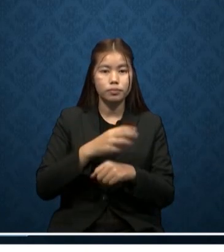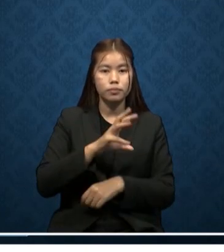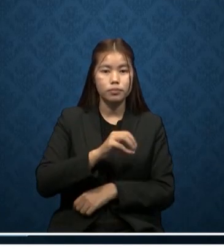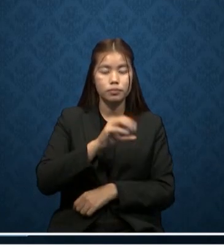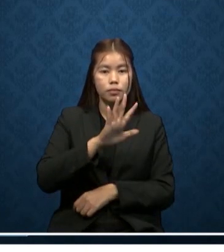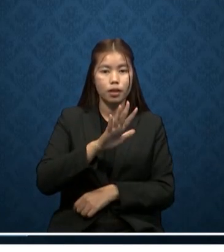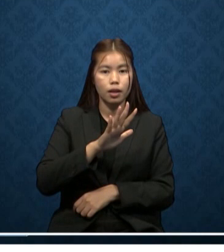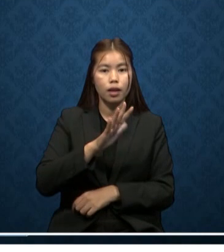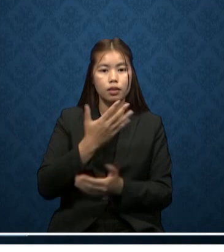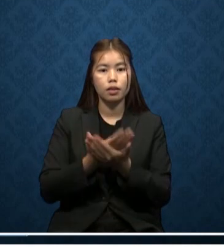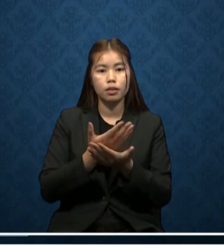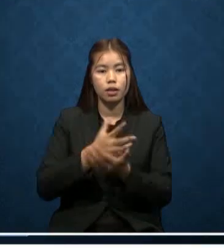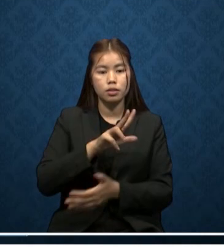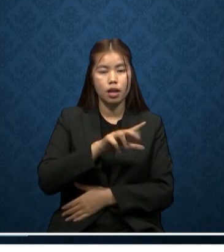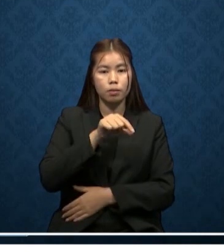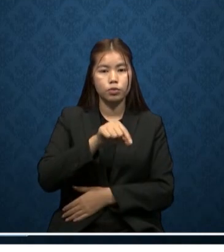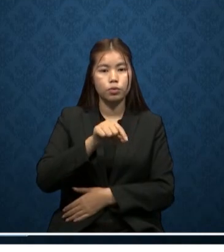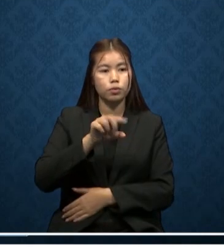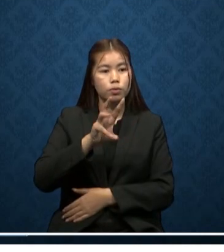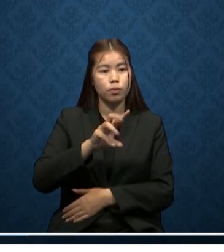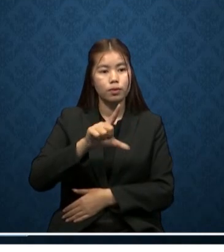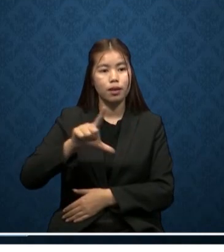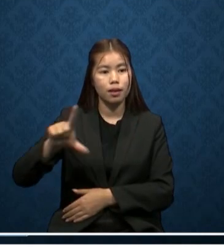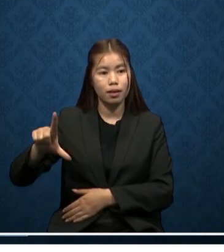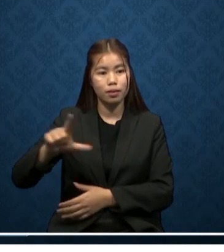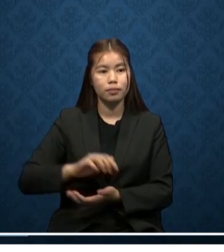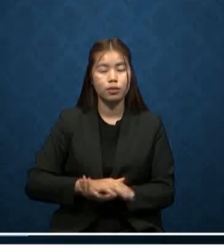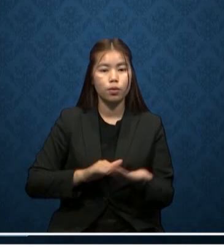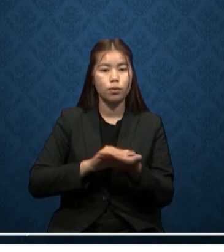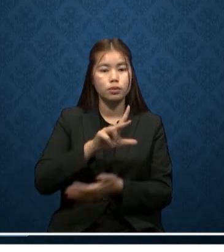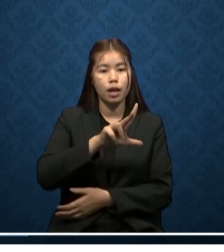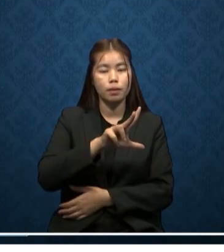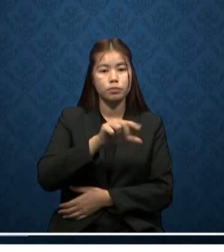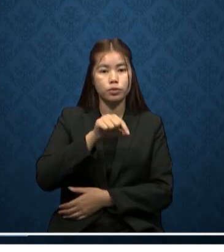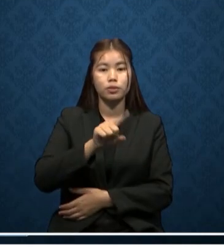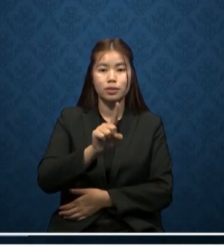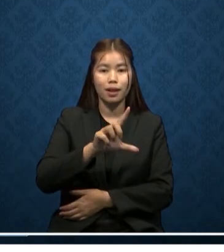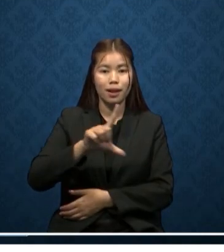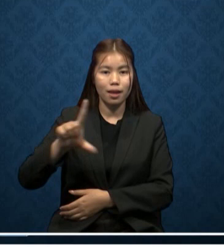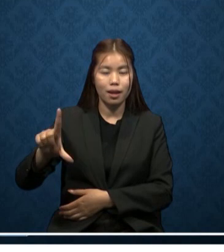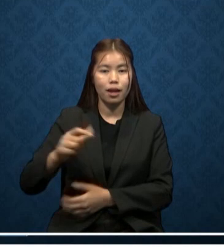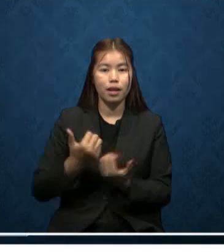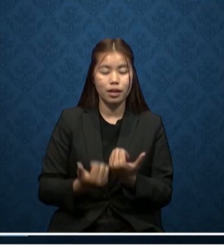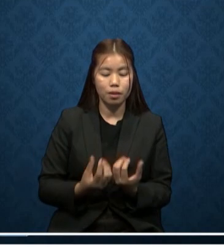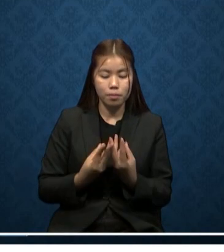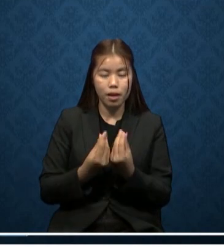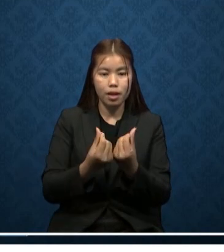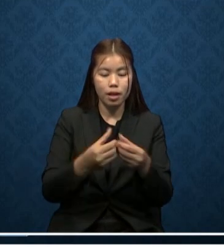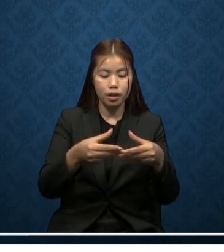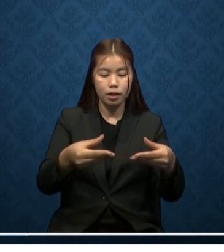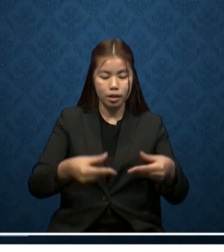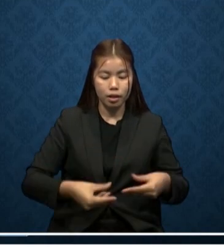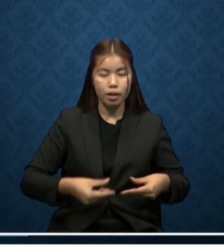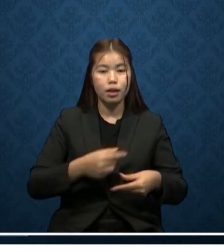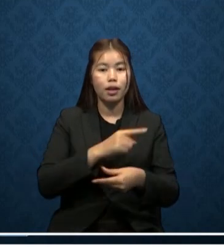ล้านเมื่อมาณในในส่วนที่เป็นรายละเอียดอยู่ในเล่มขาวคาด